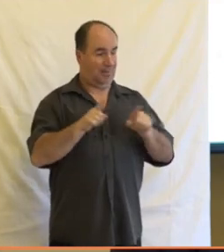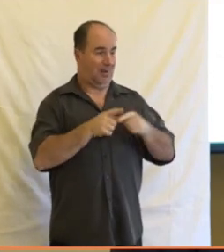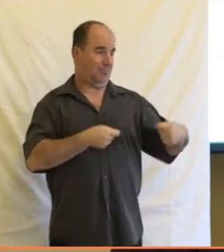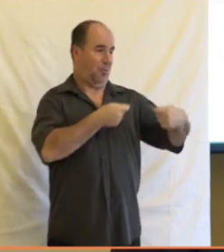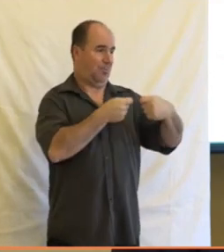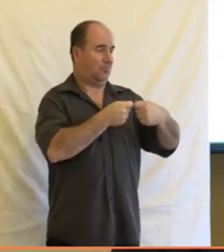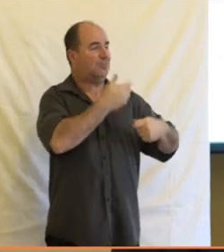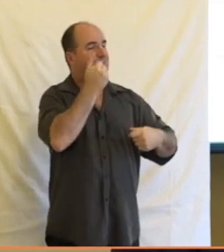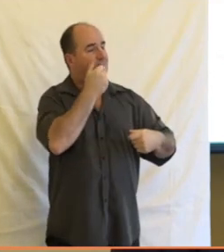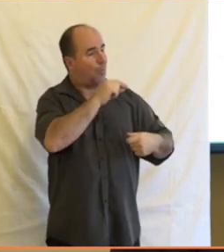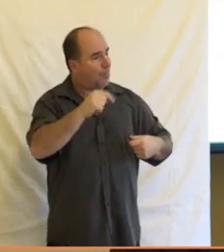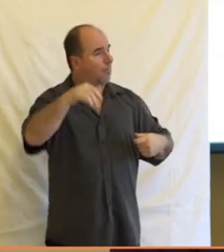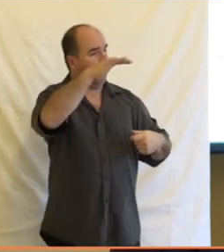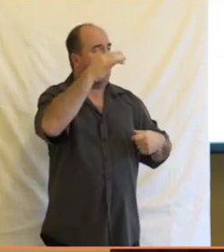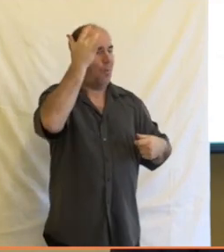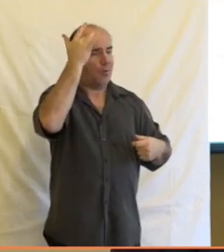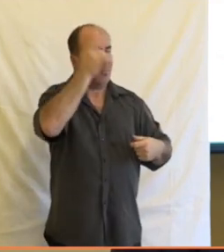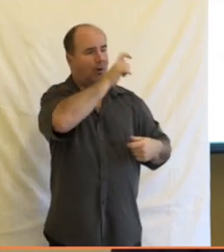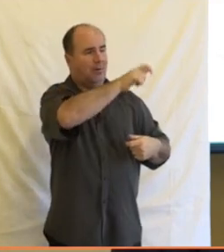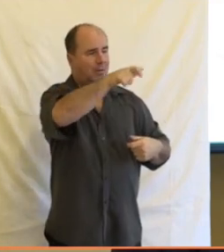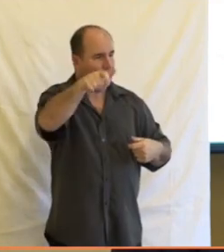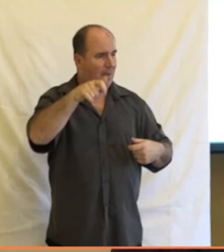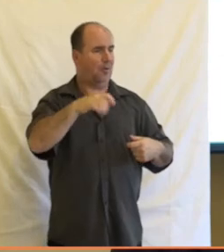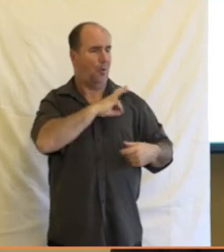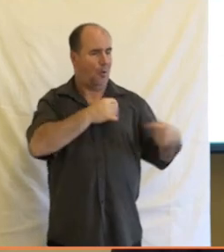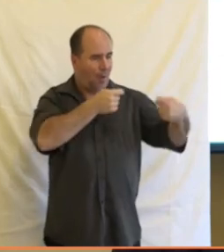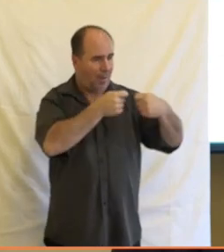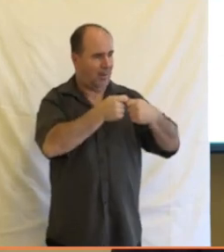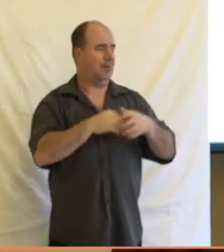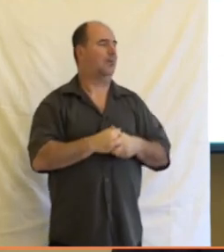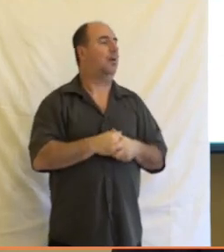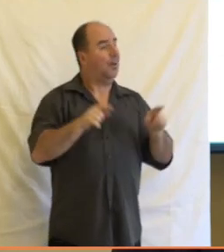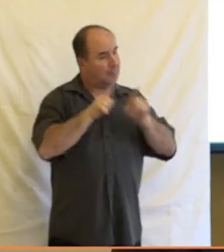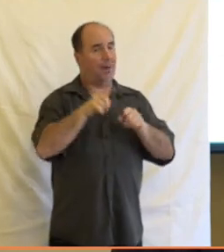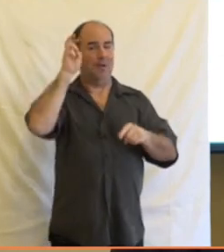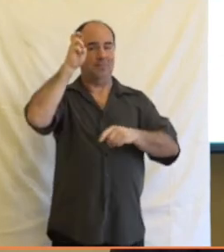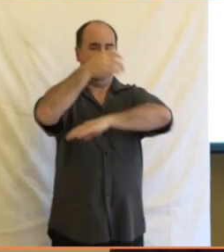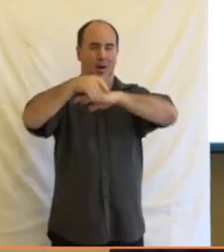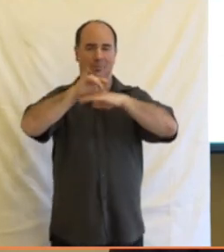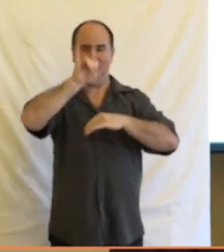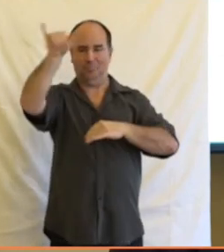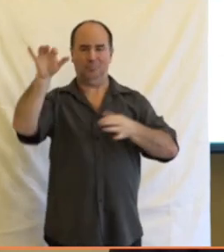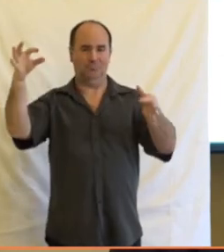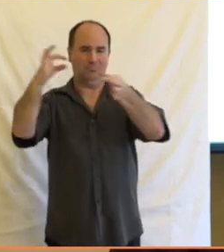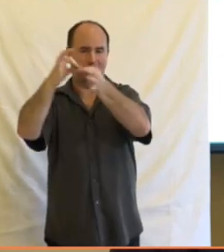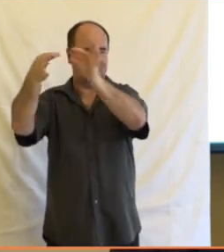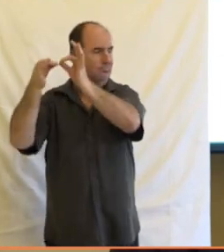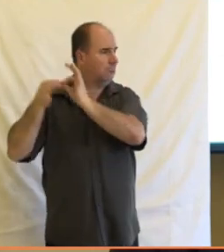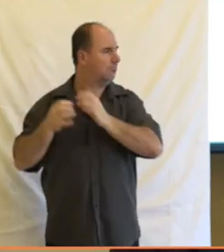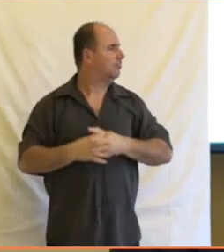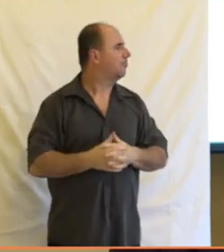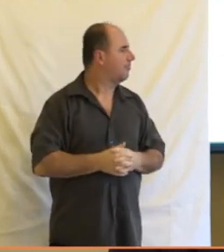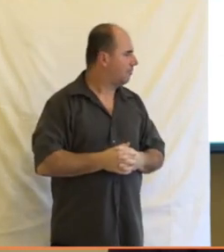na nejrůznějších projektech věnovaných typicky zase digitální přístupnosti, potažmo přístupnosti vzdělávání